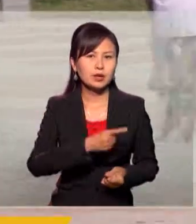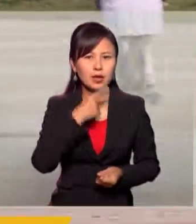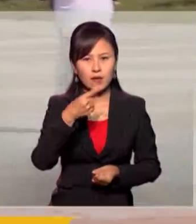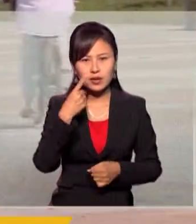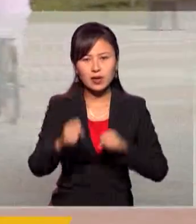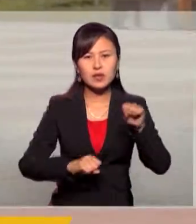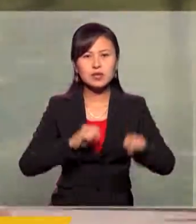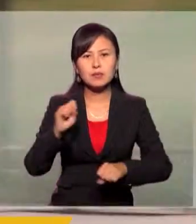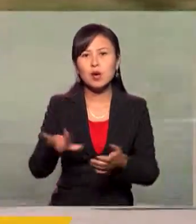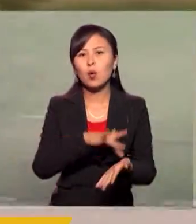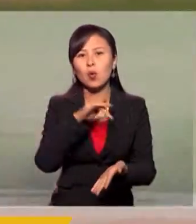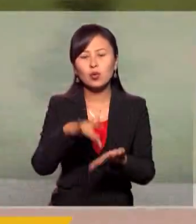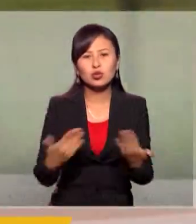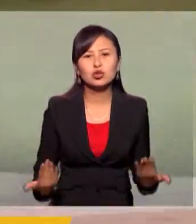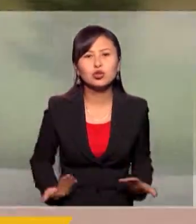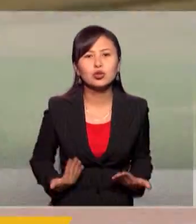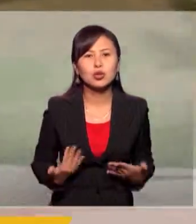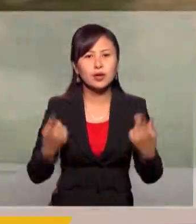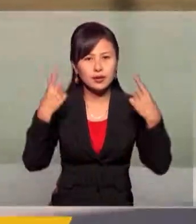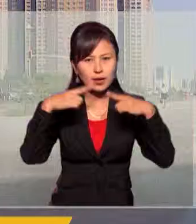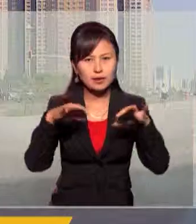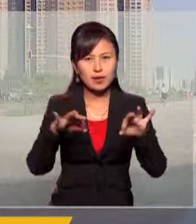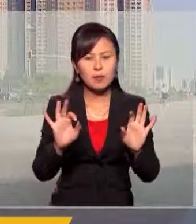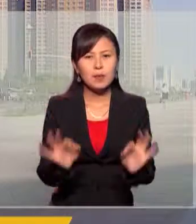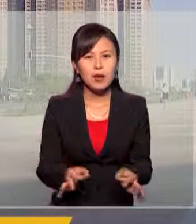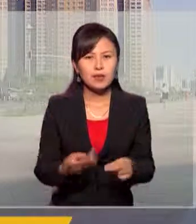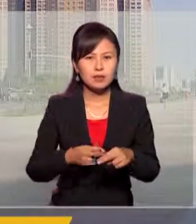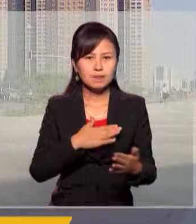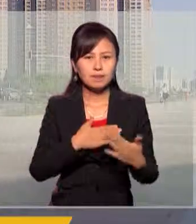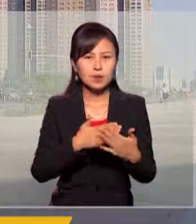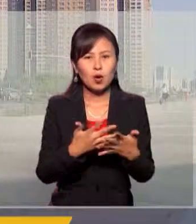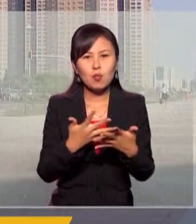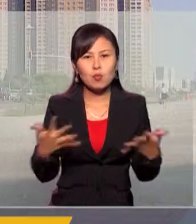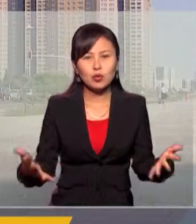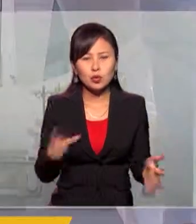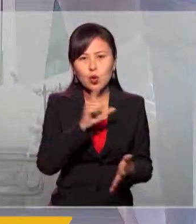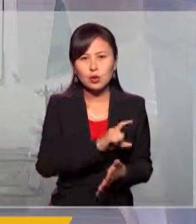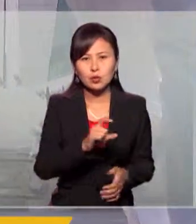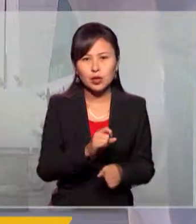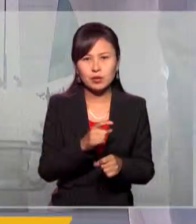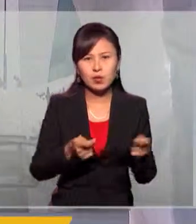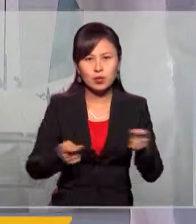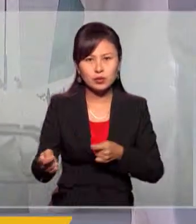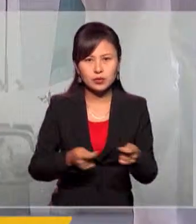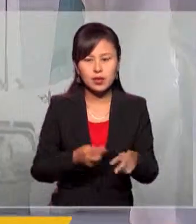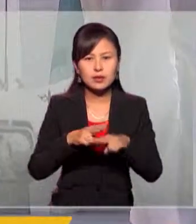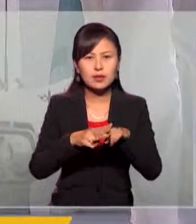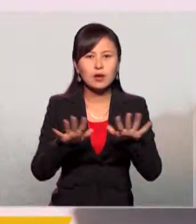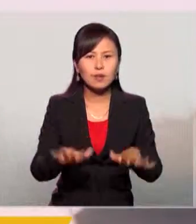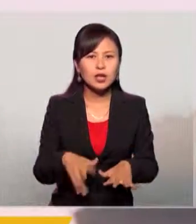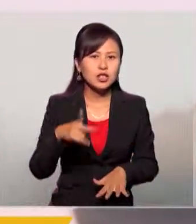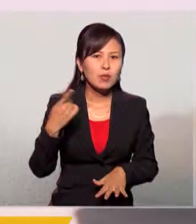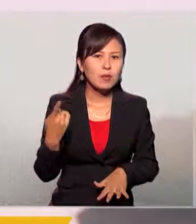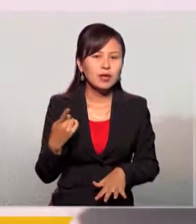айтуынша, велосипедті қала тұрғындары транспорттық инфрақұрылым ретінде белсенді пайдалана бастапты. Бұған дәлел Астананың оң жағалауында